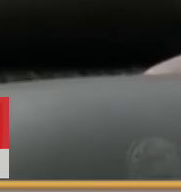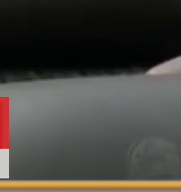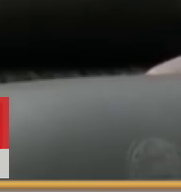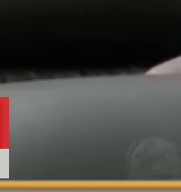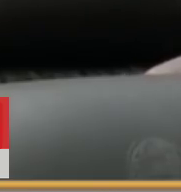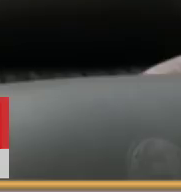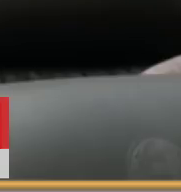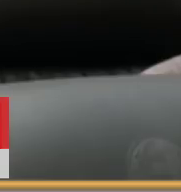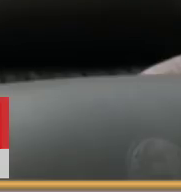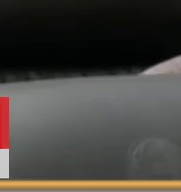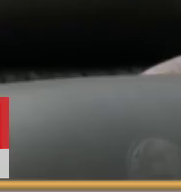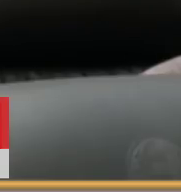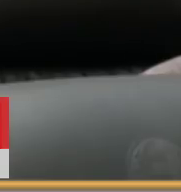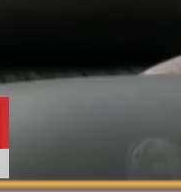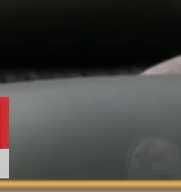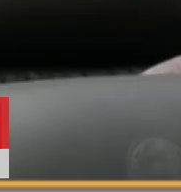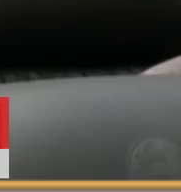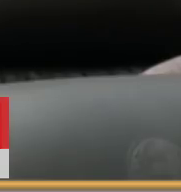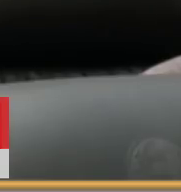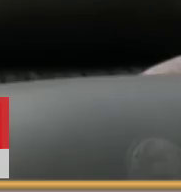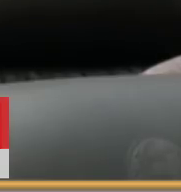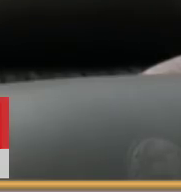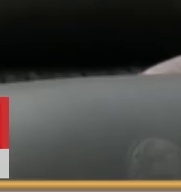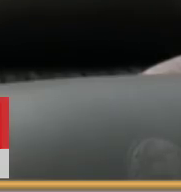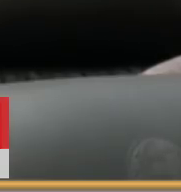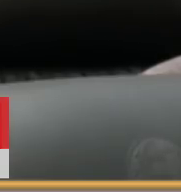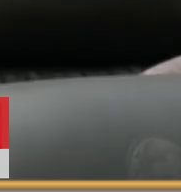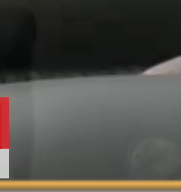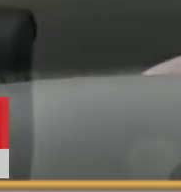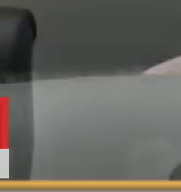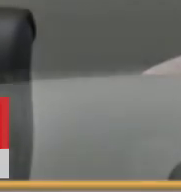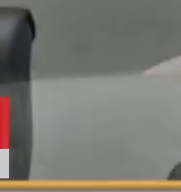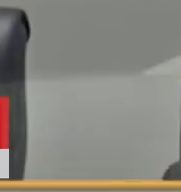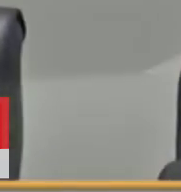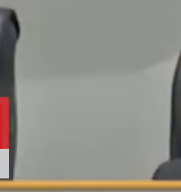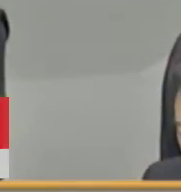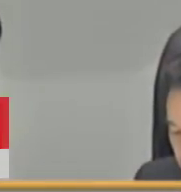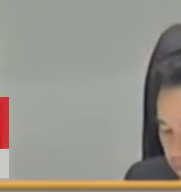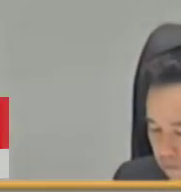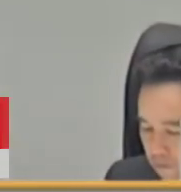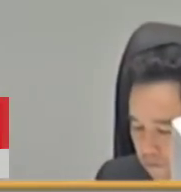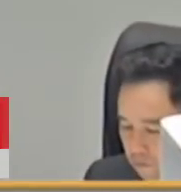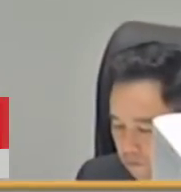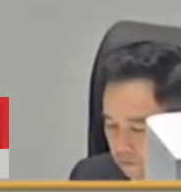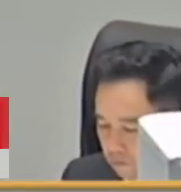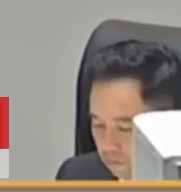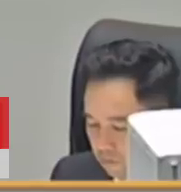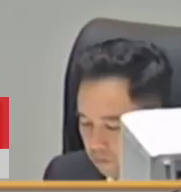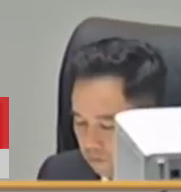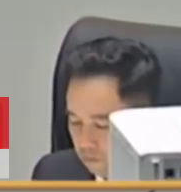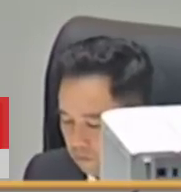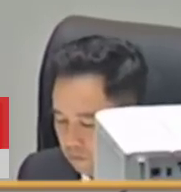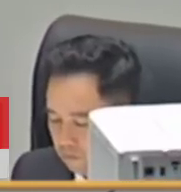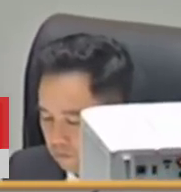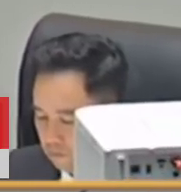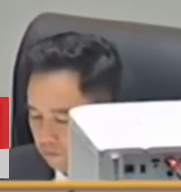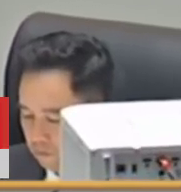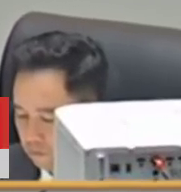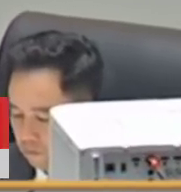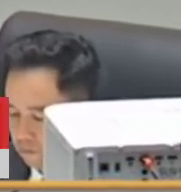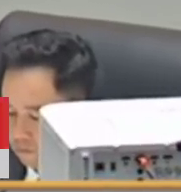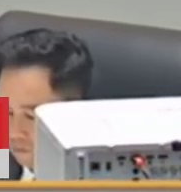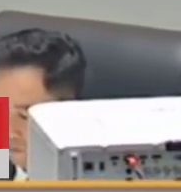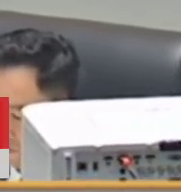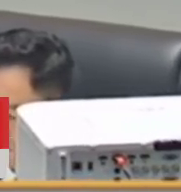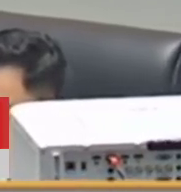เพราะปฏิทินงบประมาณที่เราพิจารณาขนาดนี้เนี่ยถ้ารับหลักการนะครับอีก